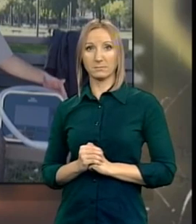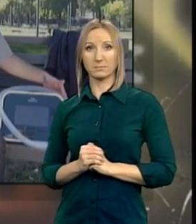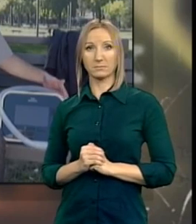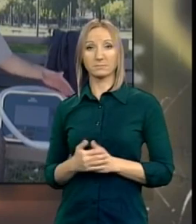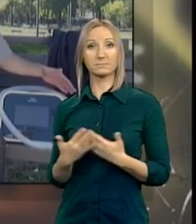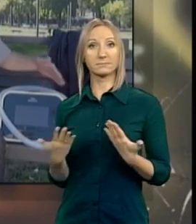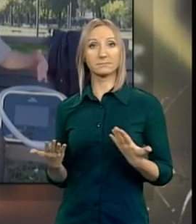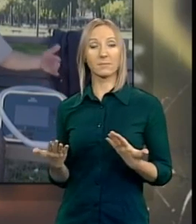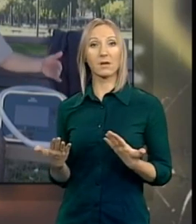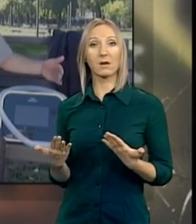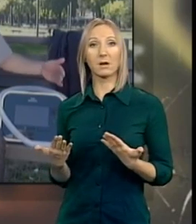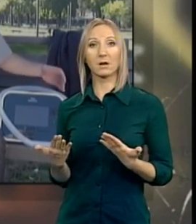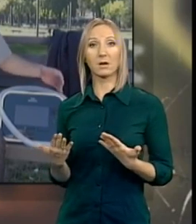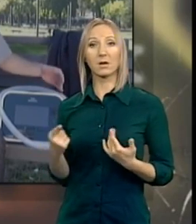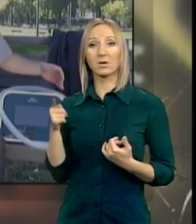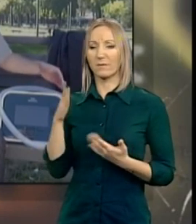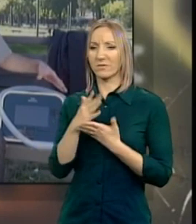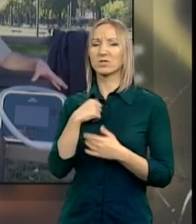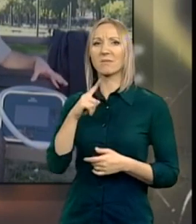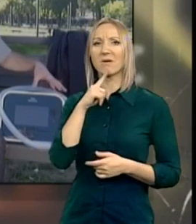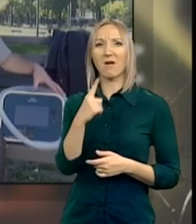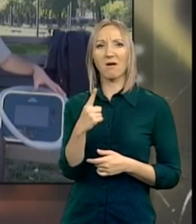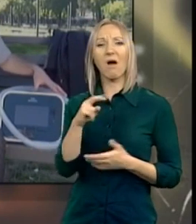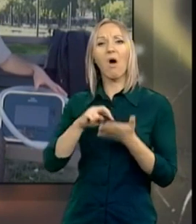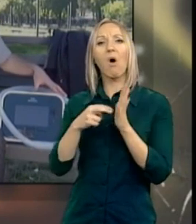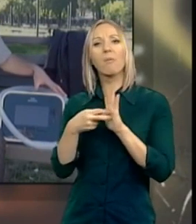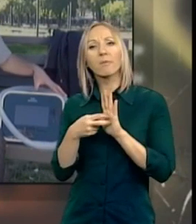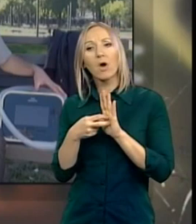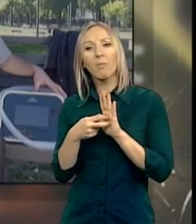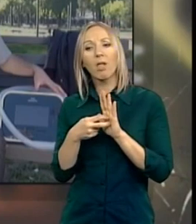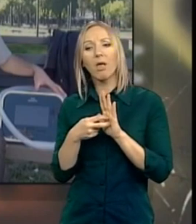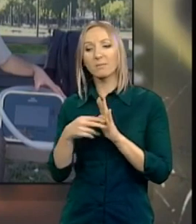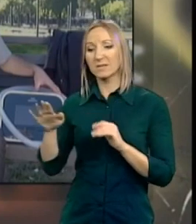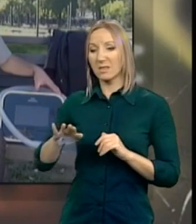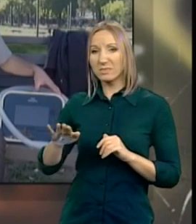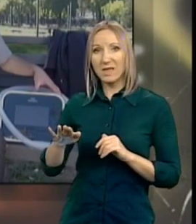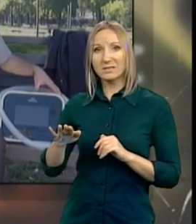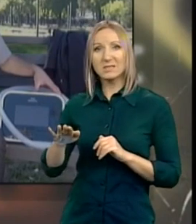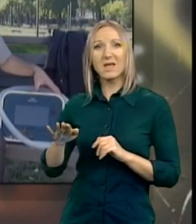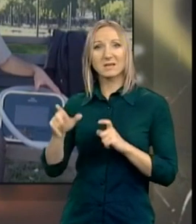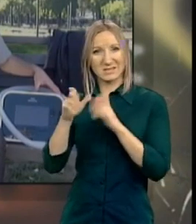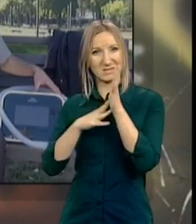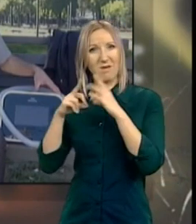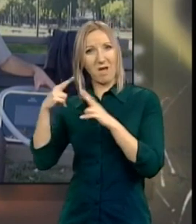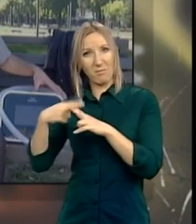Ono što je, što sam već rekao, problem kod djece sa spinalnom mišićnom atrofijom